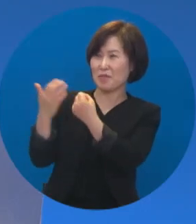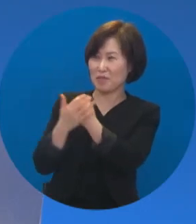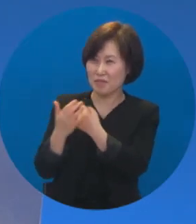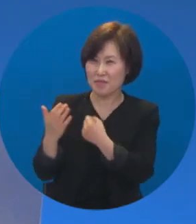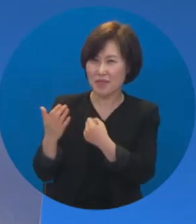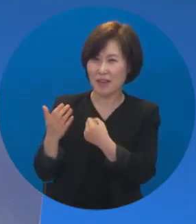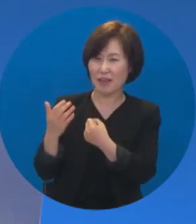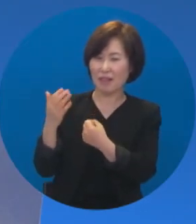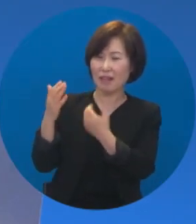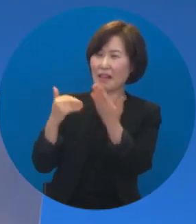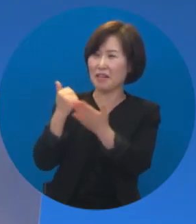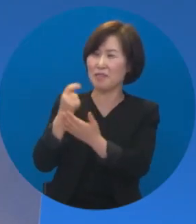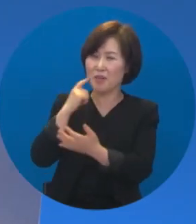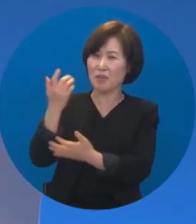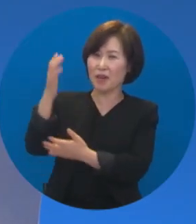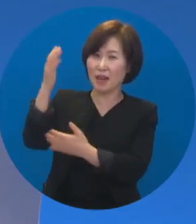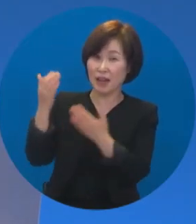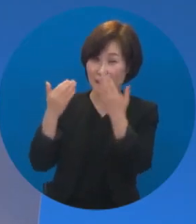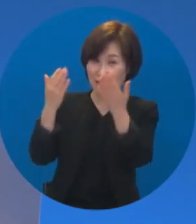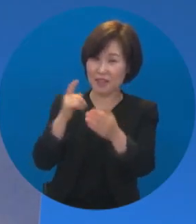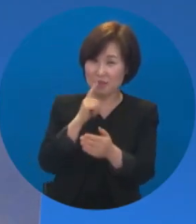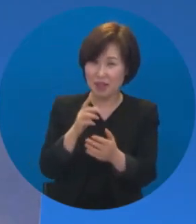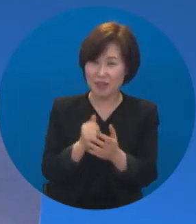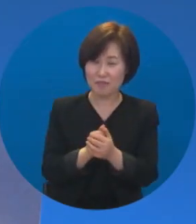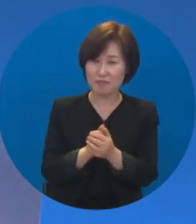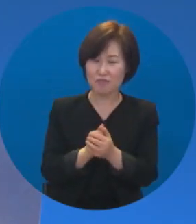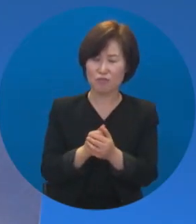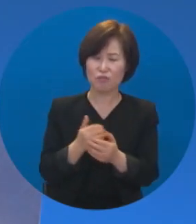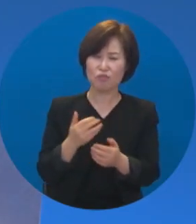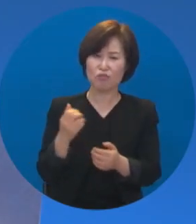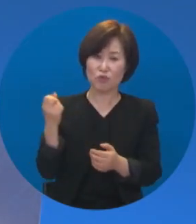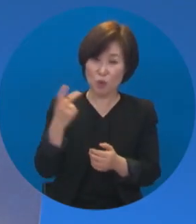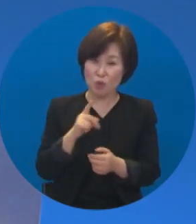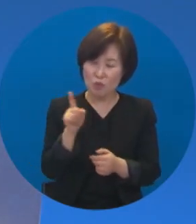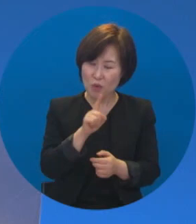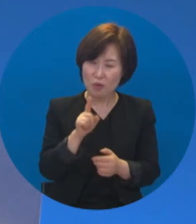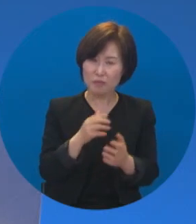돌리잖아요. 또 그런 간증들도 있죠. 난 공부를 잘 못했는데